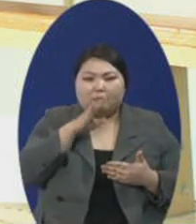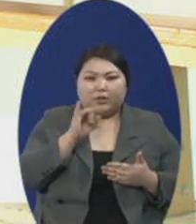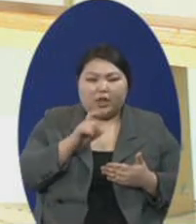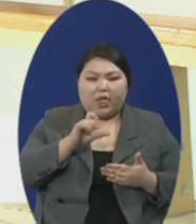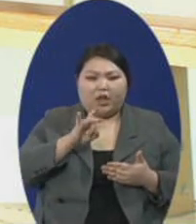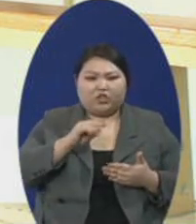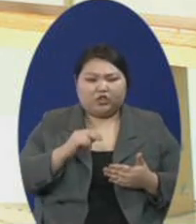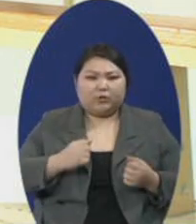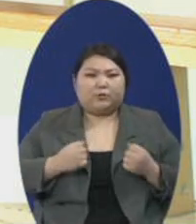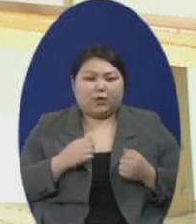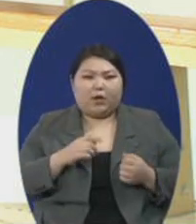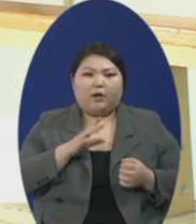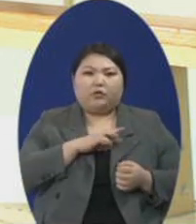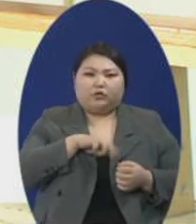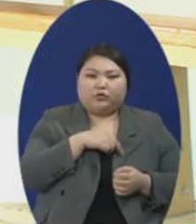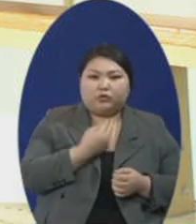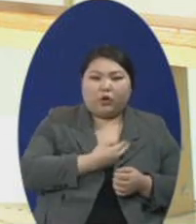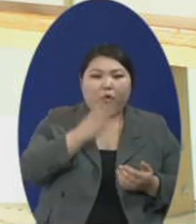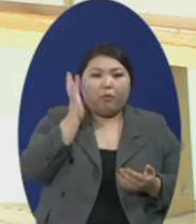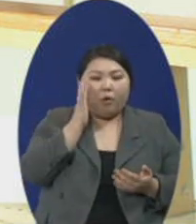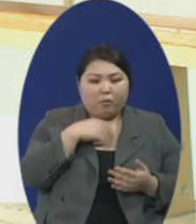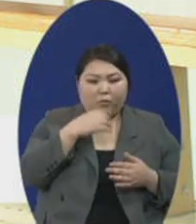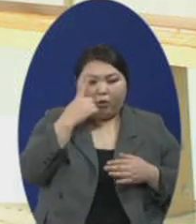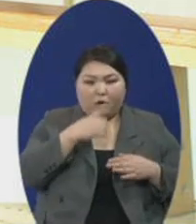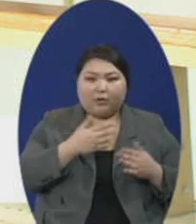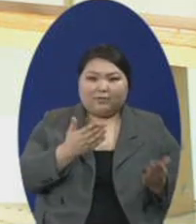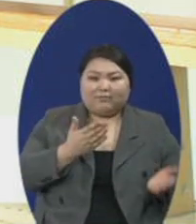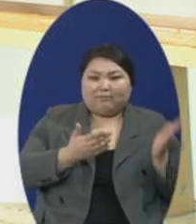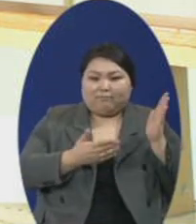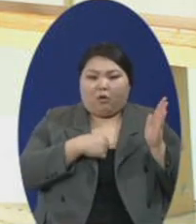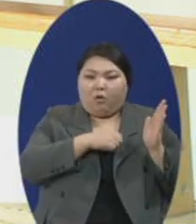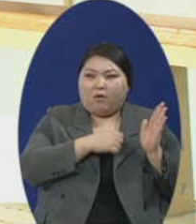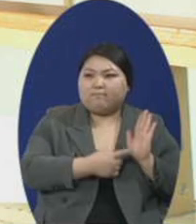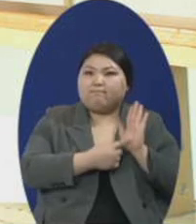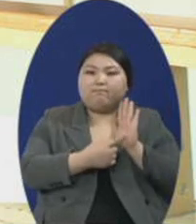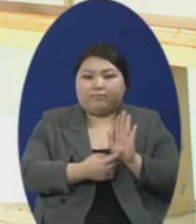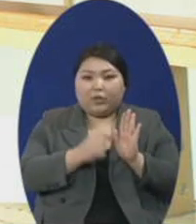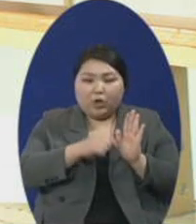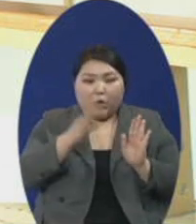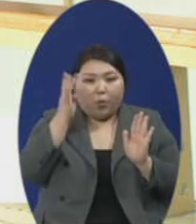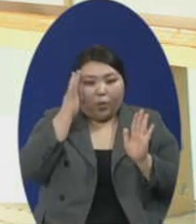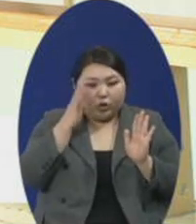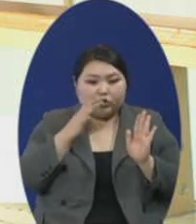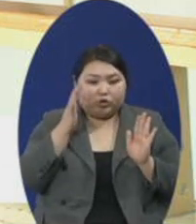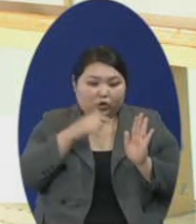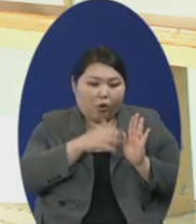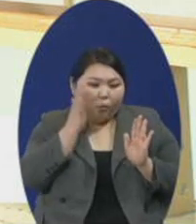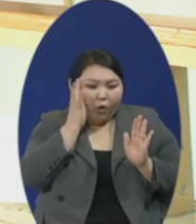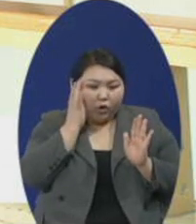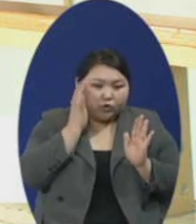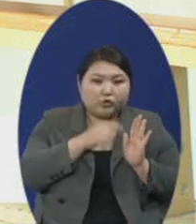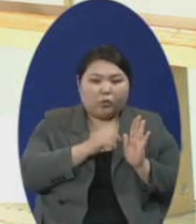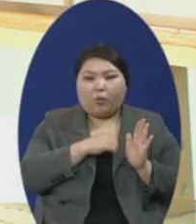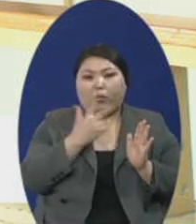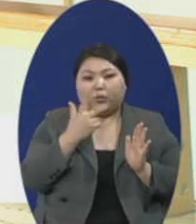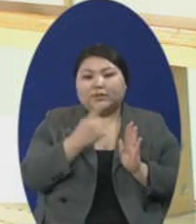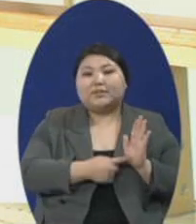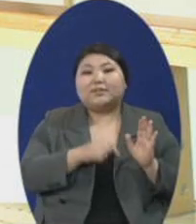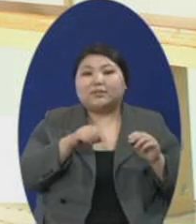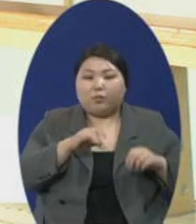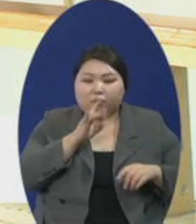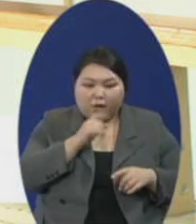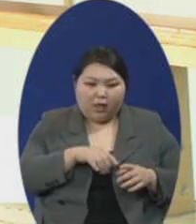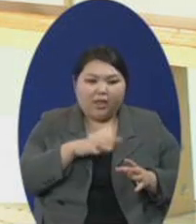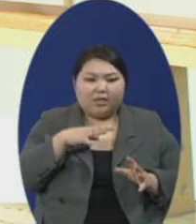ирчтэй зөрөгтэй болгохыг Монголын тал дэвшүүлсэн. Энэ одоо бодлогынхаа хүрээнд бид нар бас одоо энэ 3 сард болох дэлхийн хамгийн